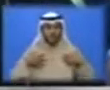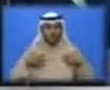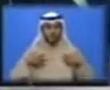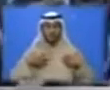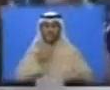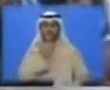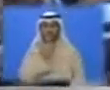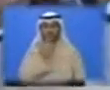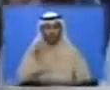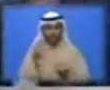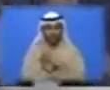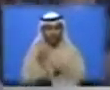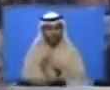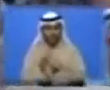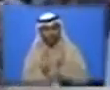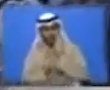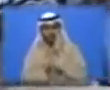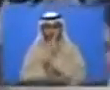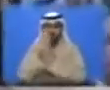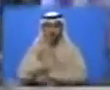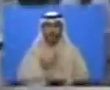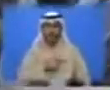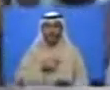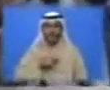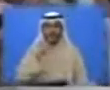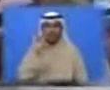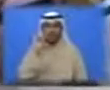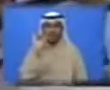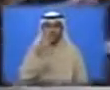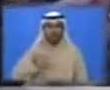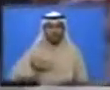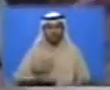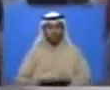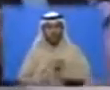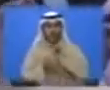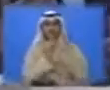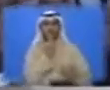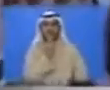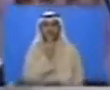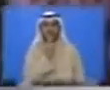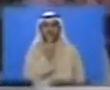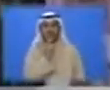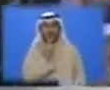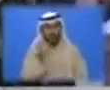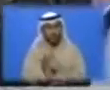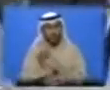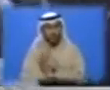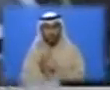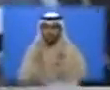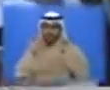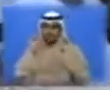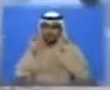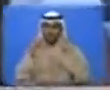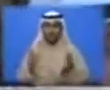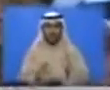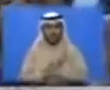دولة قطر الشقيقة في عهد سمو الأمير تميم بن حمد الثاني، فكان خير خلف لخير سلف، حيث